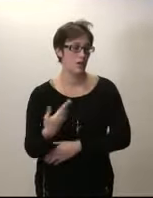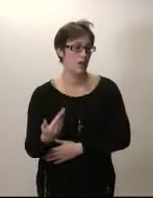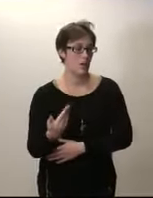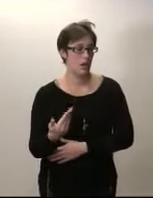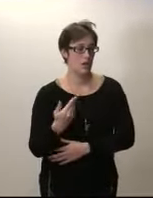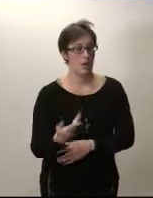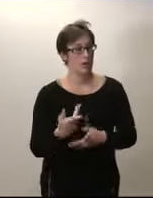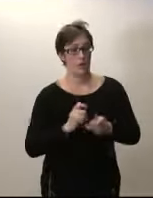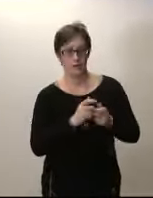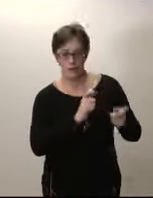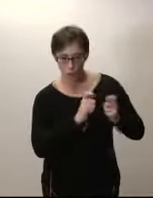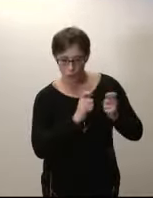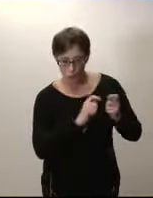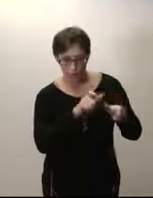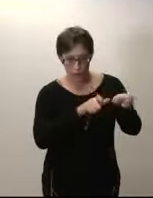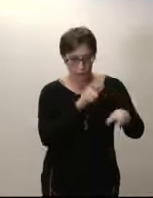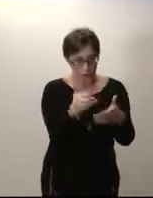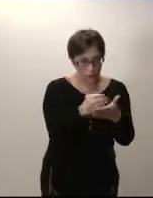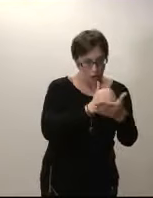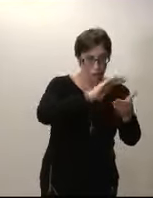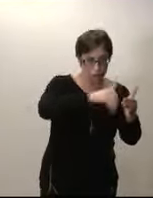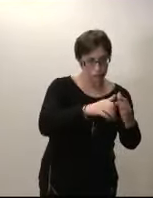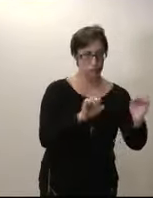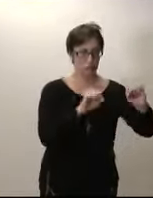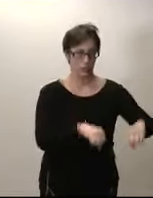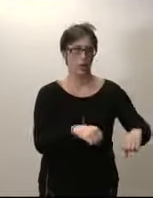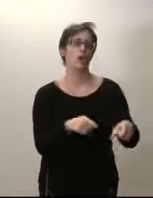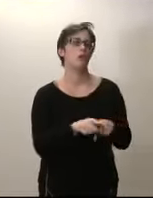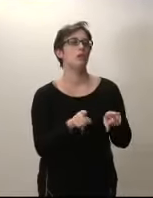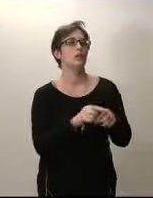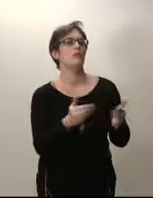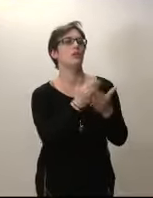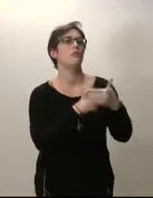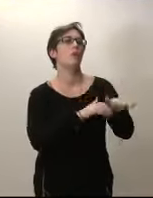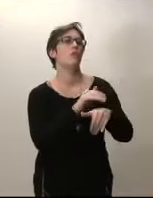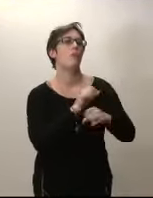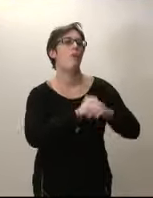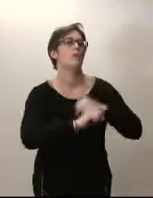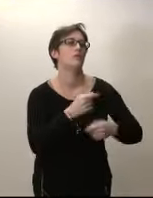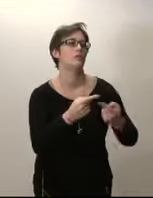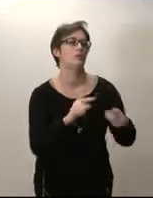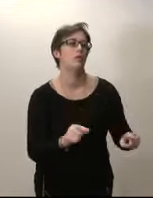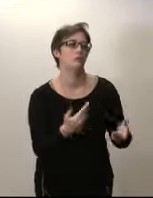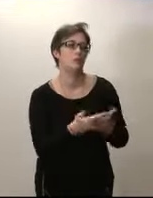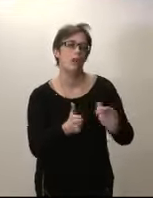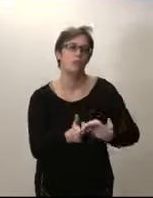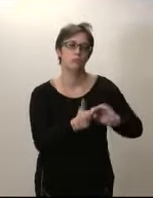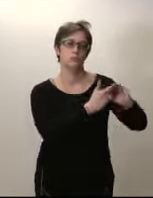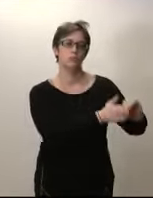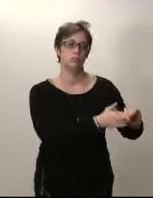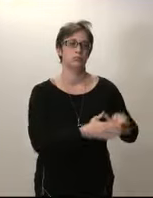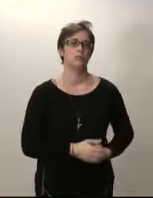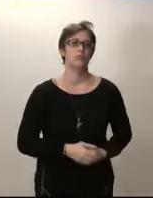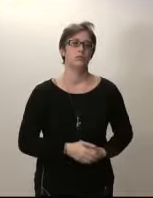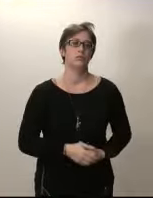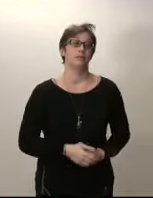du personnel et dans le cadre d'un fonctionnement un peu différent de la Scala. Donc ça, on va le mettre de côté. Bon, vous avez joué de malchance, mon cher monsieur.